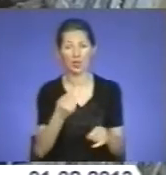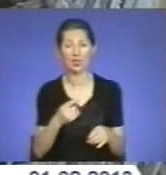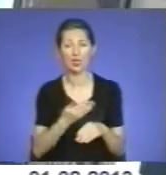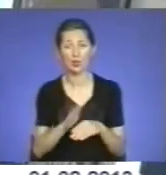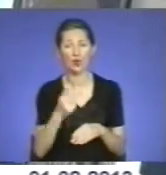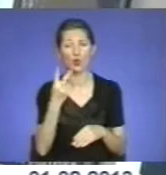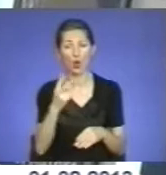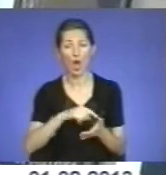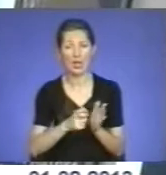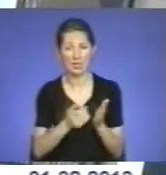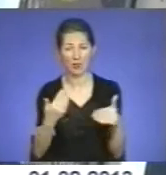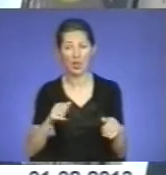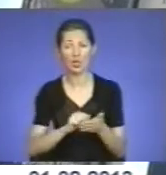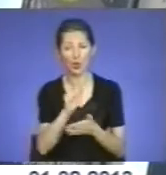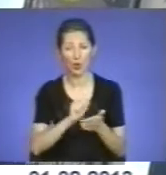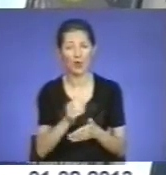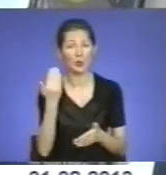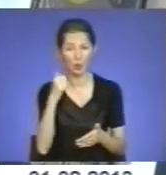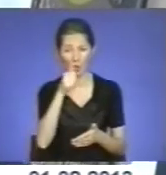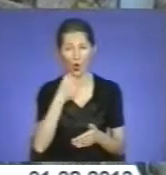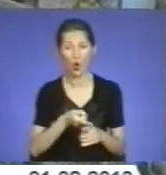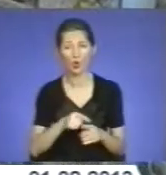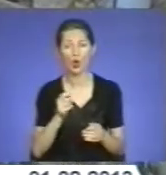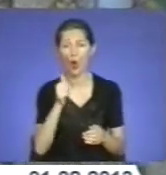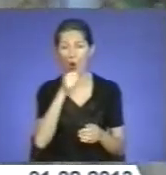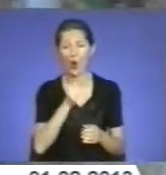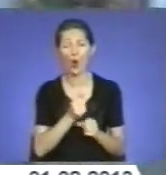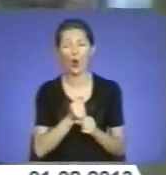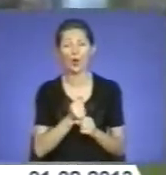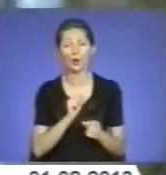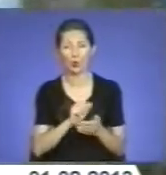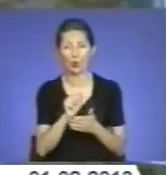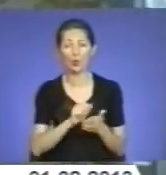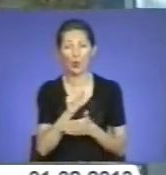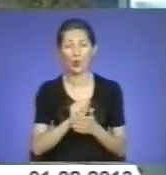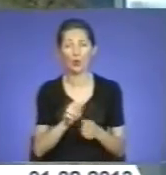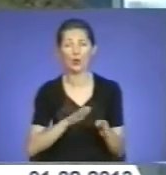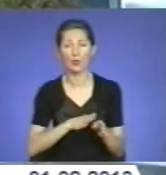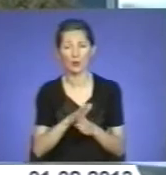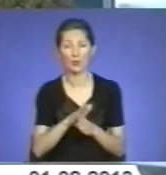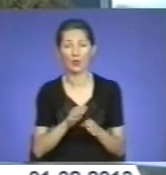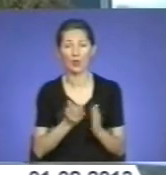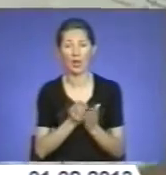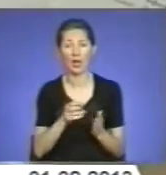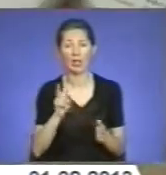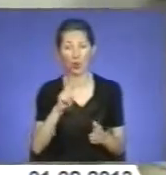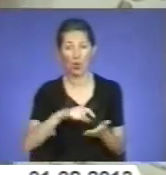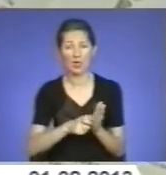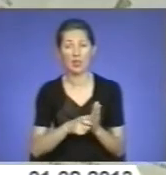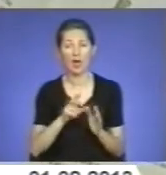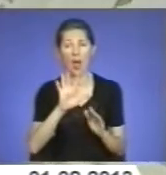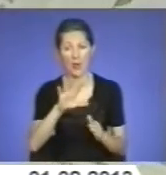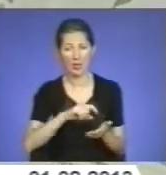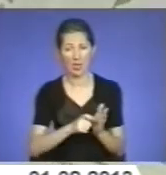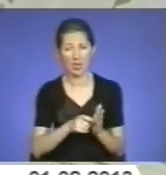других класів вже надрукували торік. Цьогоріч додрукують повний наклад для другокласників. Крім того, пощастить і п'ятикласникам. Книжок